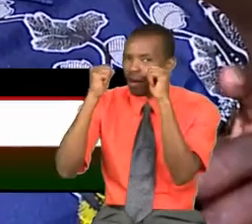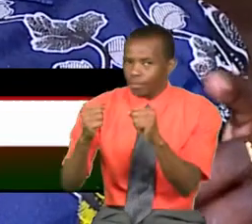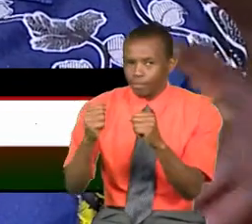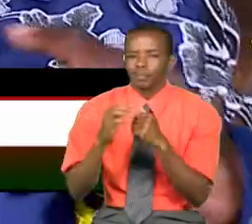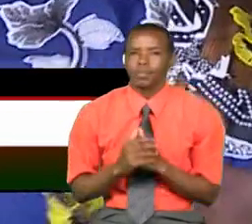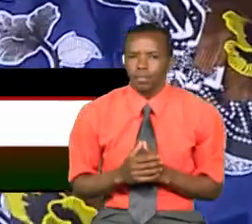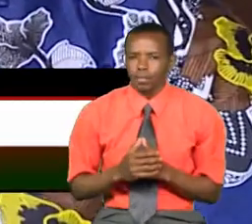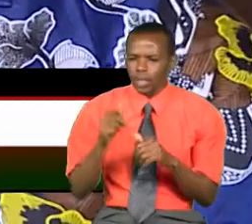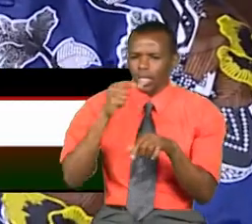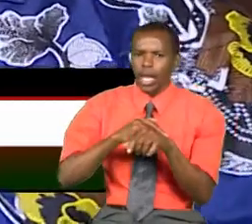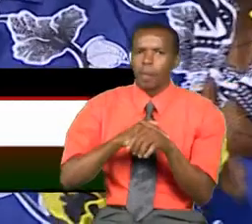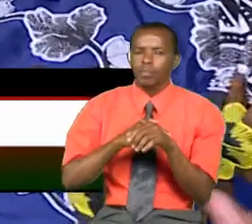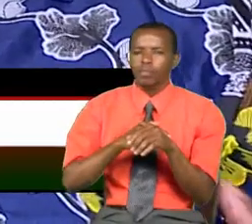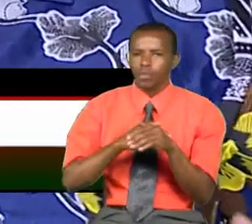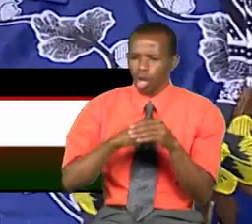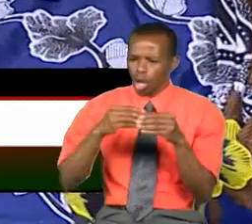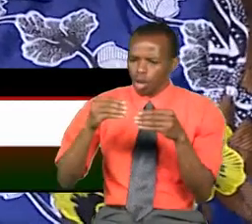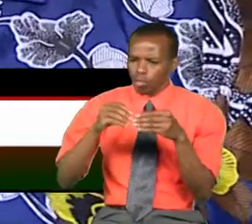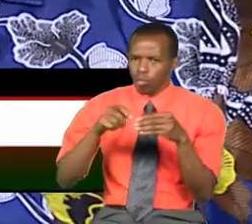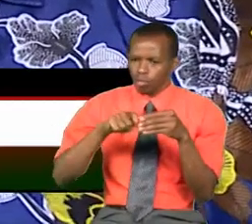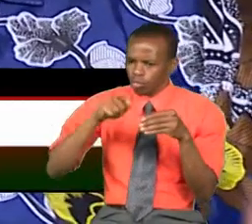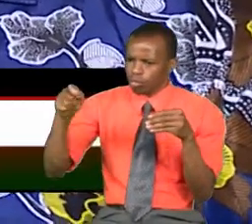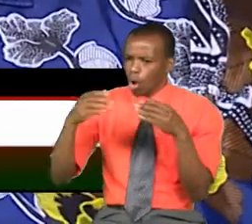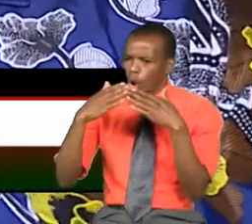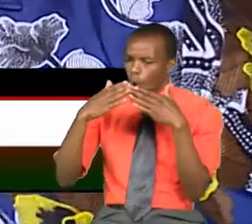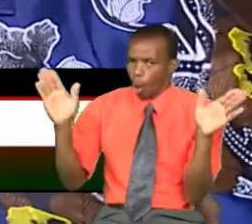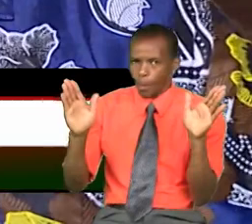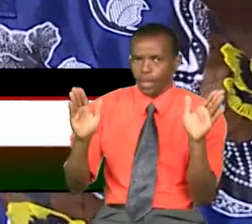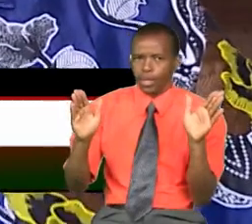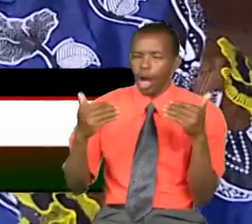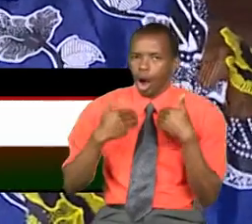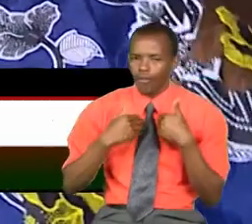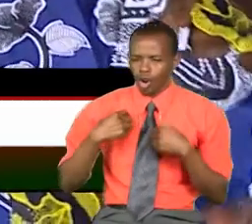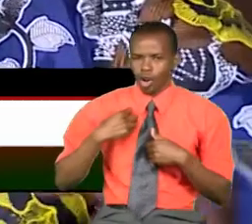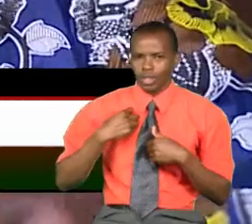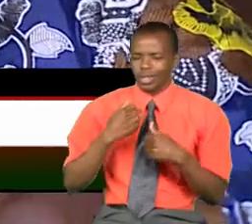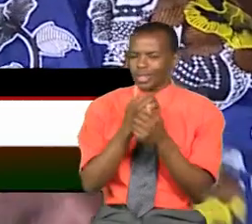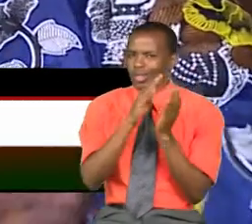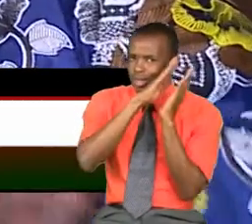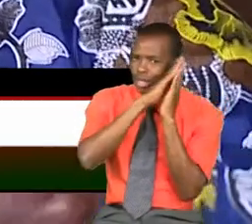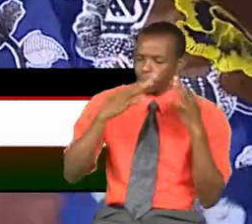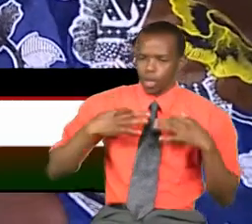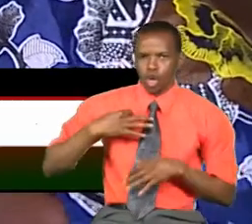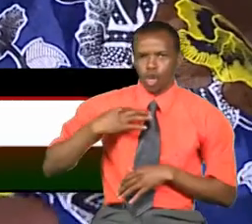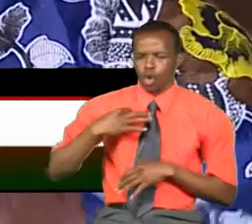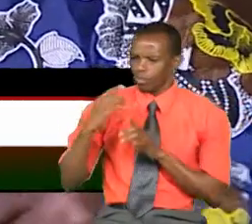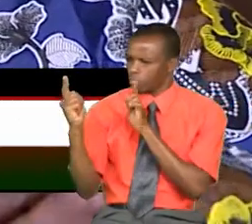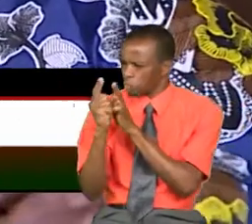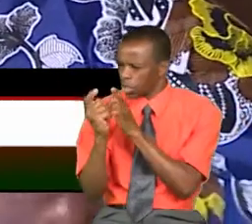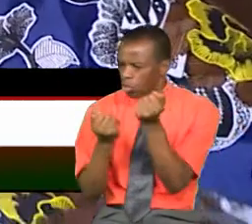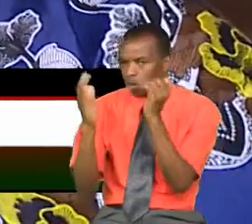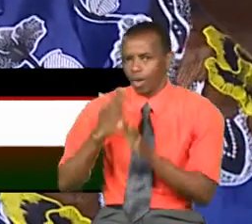Sasa nikifungua mlango hivi, nilikuwa bado ninavaa pajama, nguo zangu za kulalia. Nakutana na dereva wetu